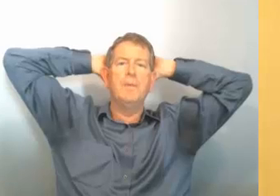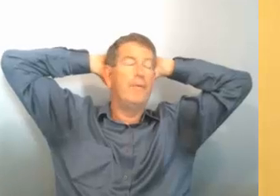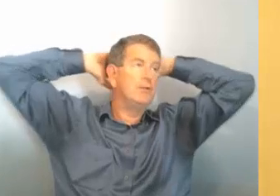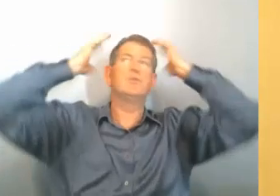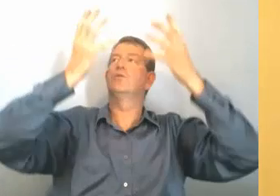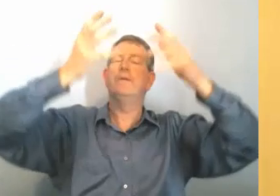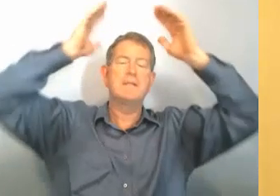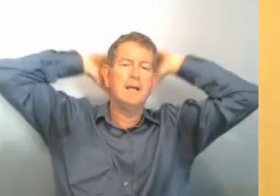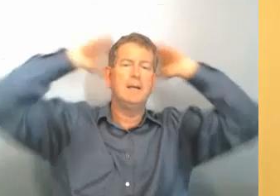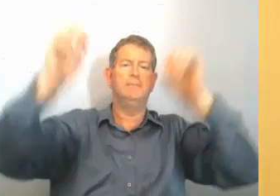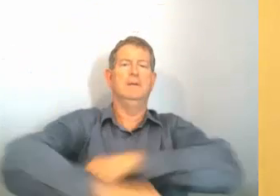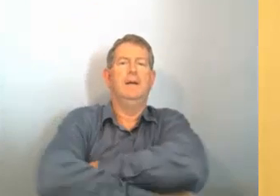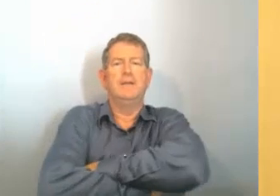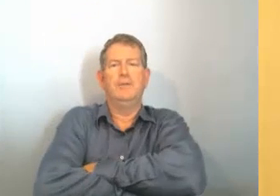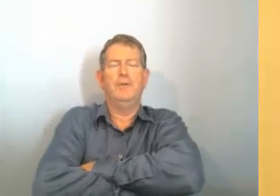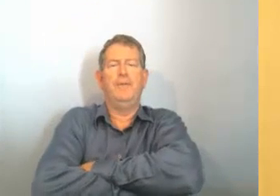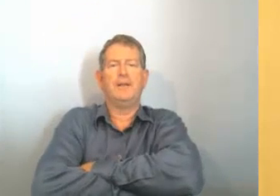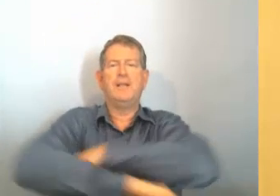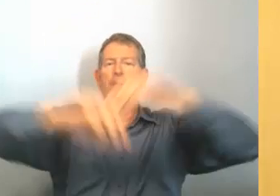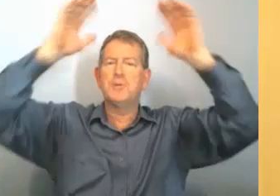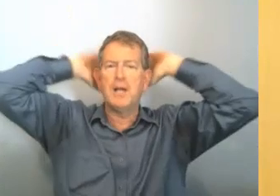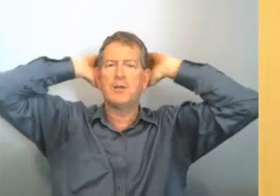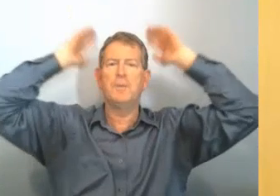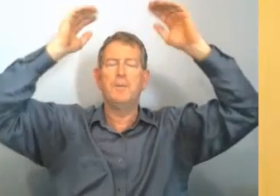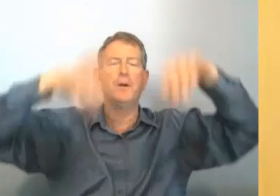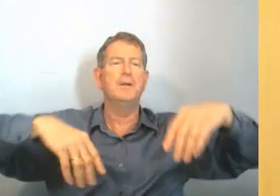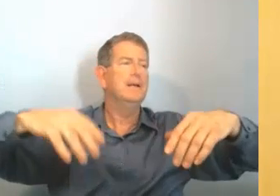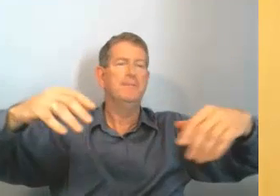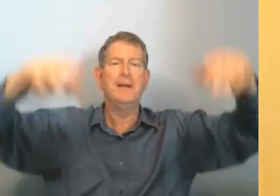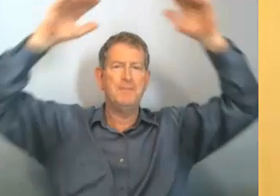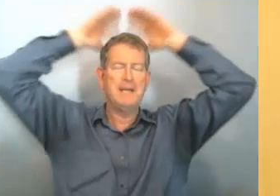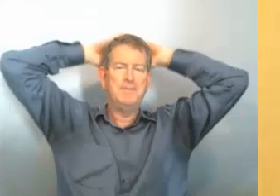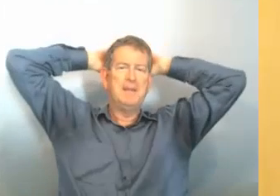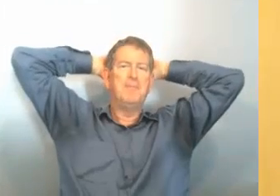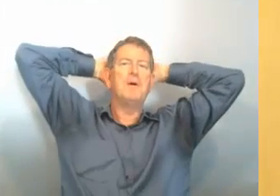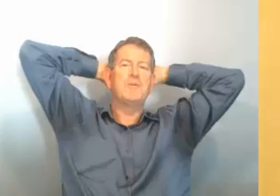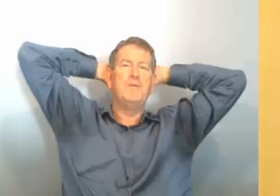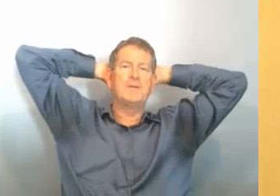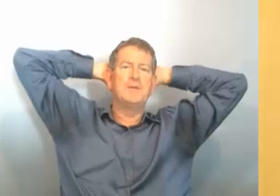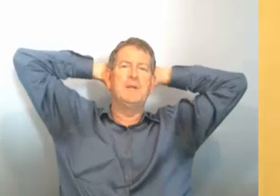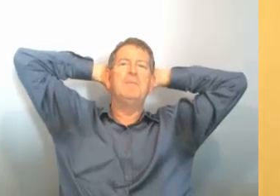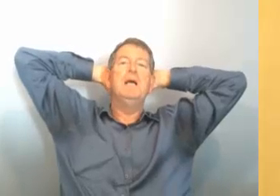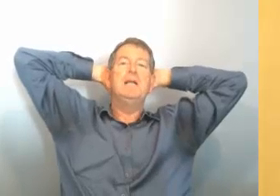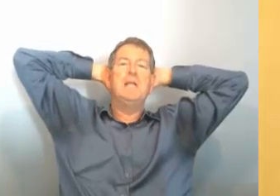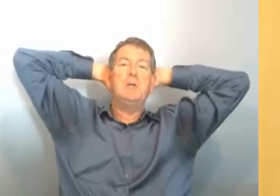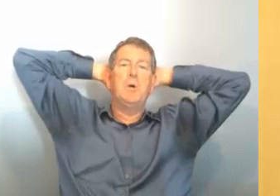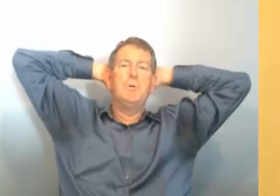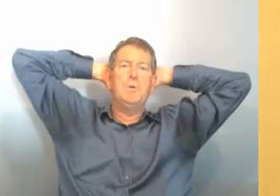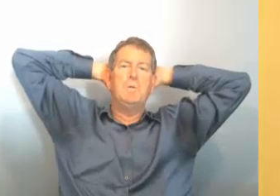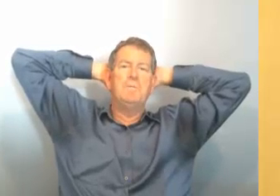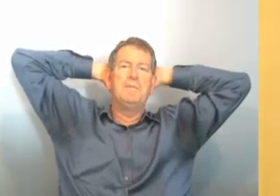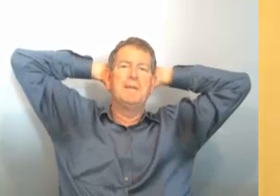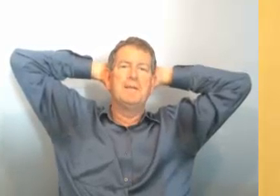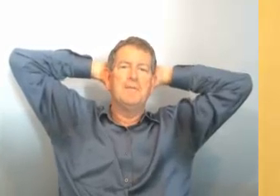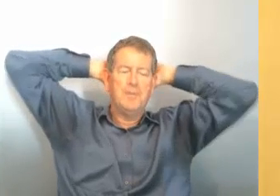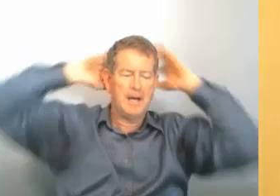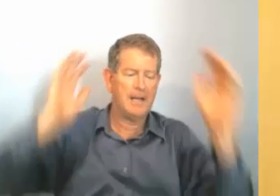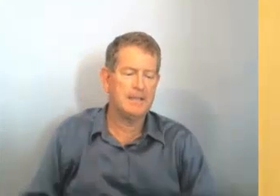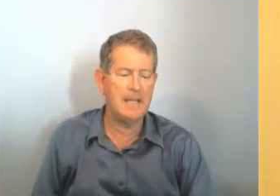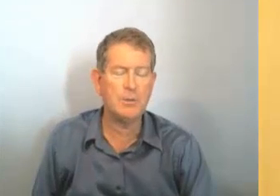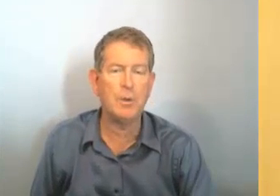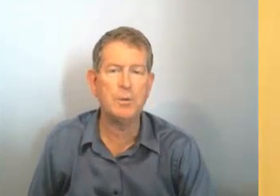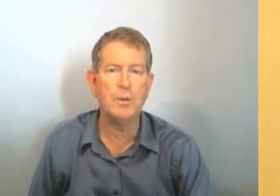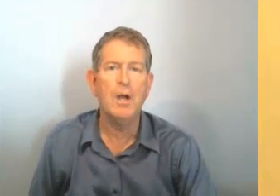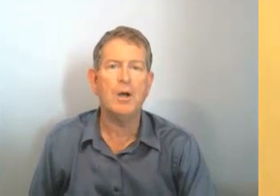détendu. En fait, je fais ça, si vous voulez faire ça ou ça, je m'en moque, mais moi je vais faire ceci. Détendu.